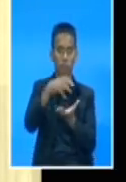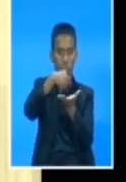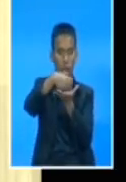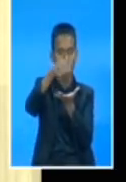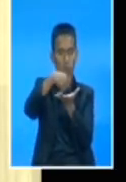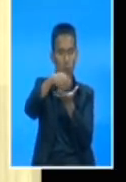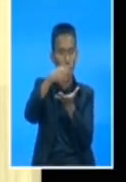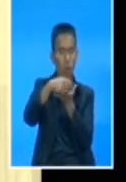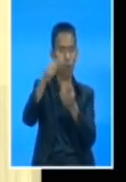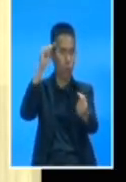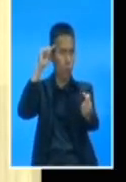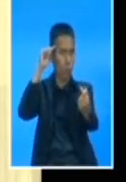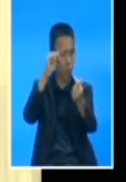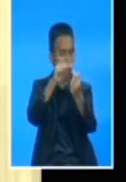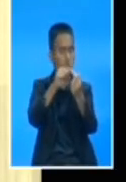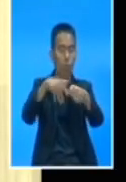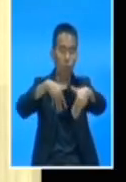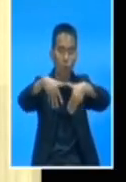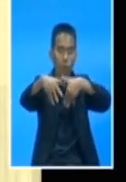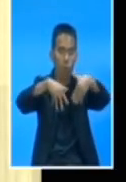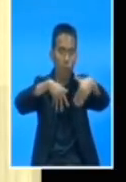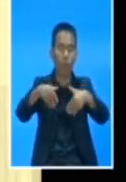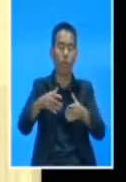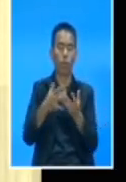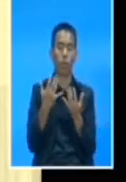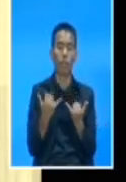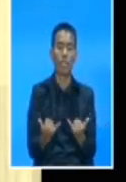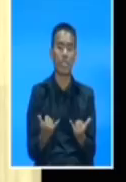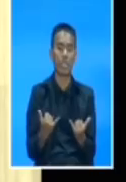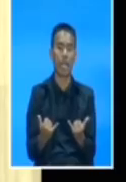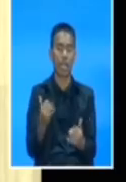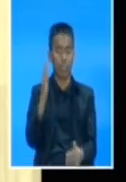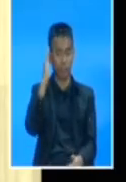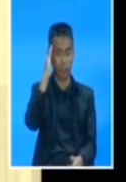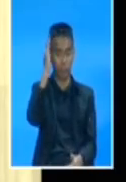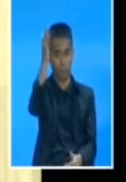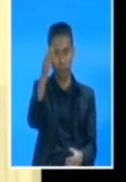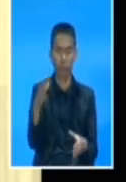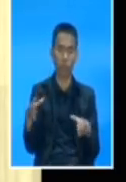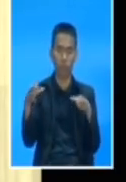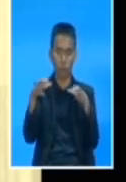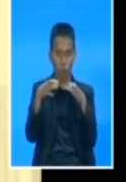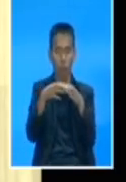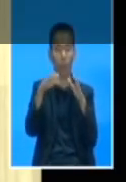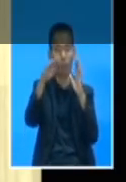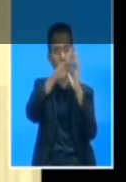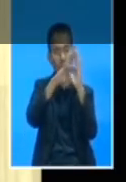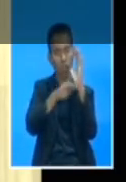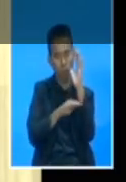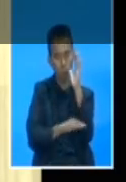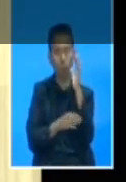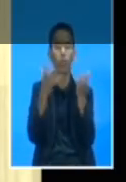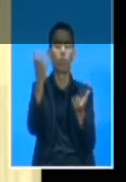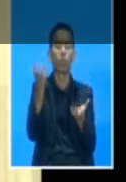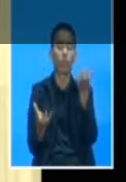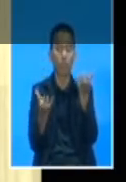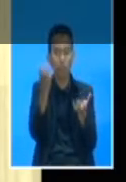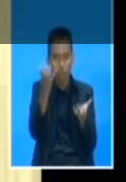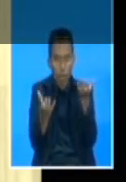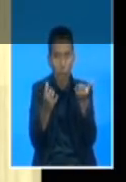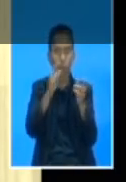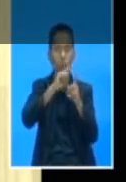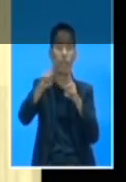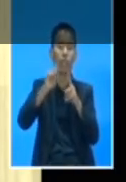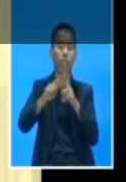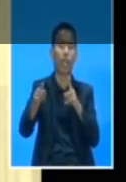จต่อสาธารณะว่าต่อไปนี้องค์กรในกระบวนการยุติธรรมนั้นๆจะ